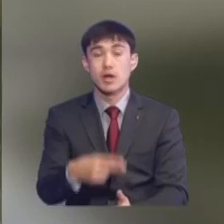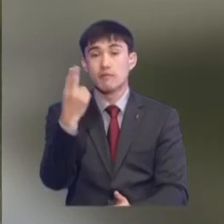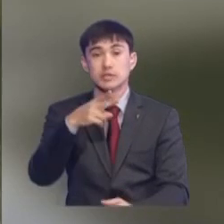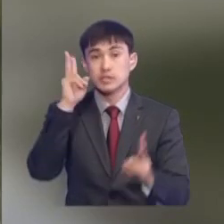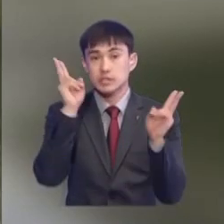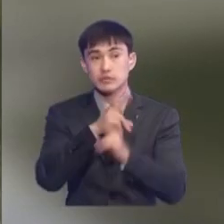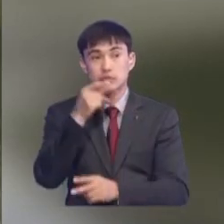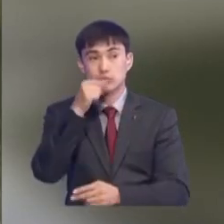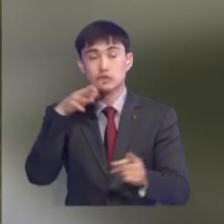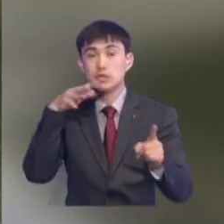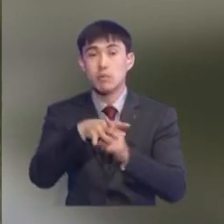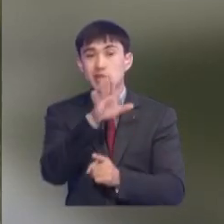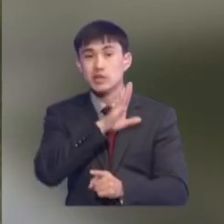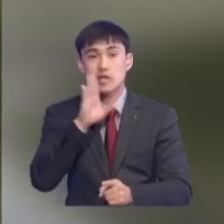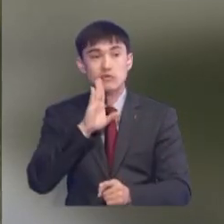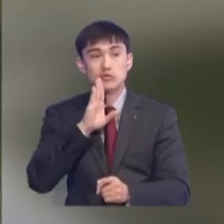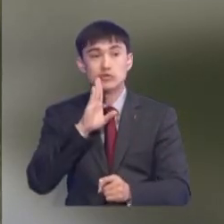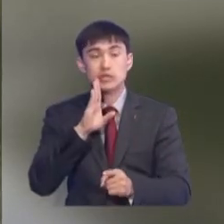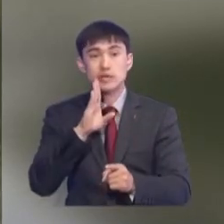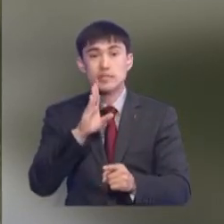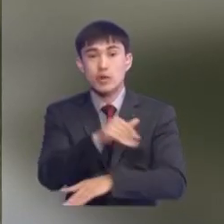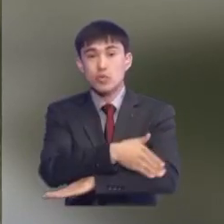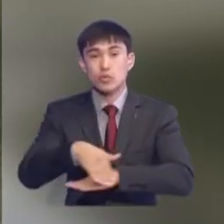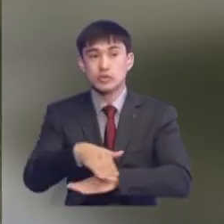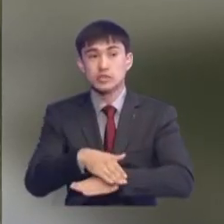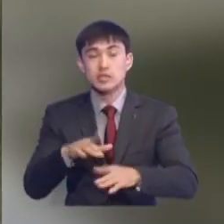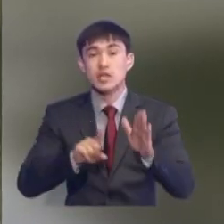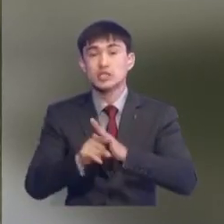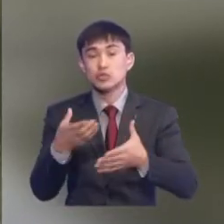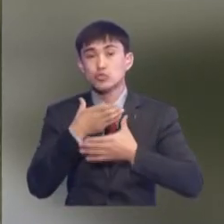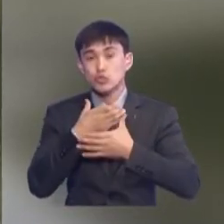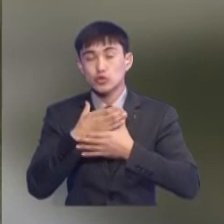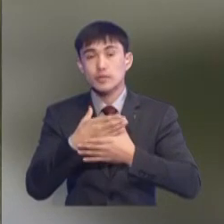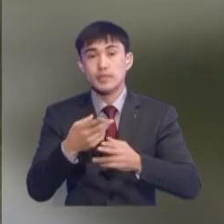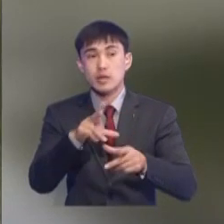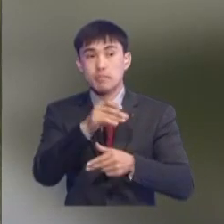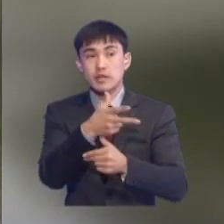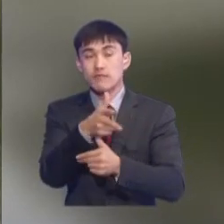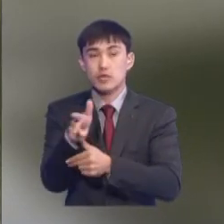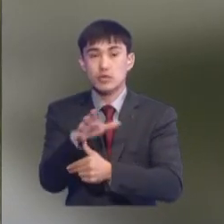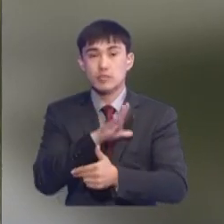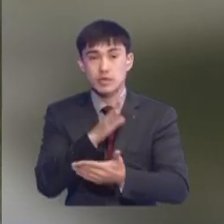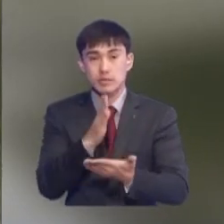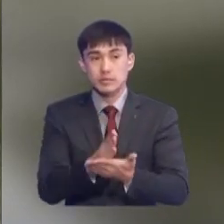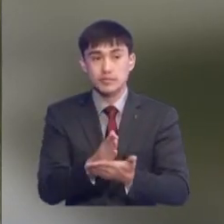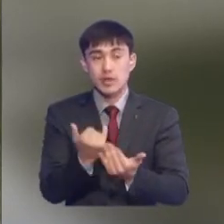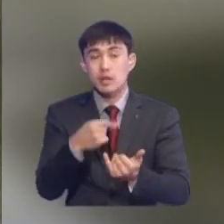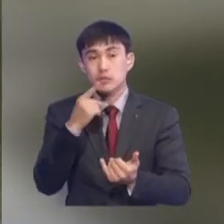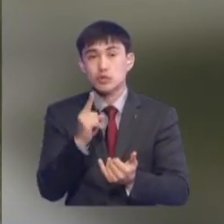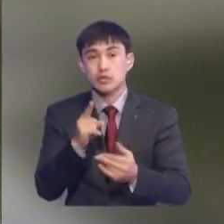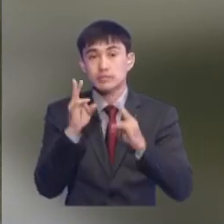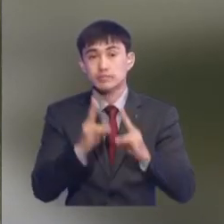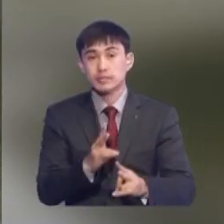неизвестный мужчина напал на девушку на безлюдной улице и начал её душить произошедшие запечатлели камеры видеонаблюдения отметим что